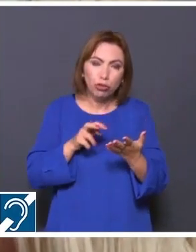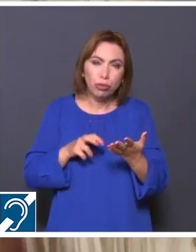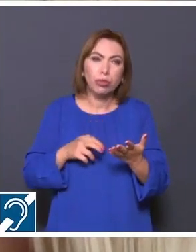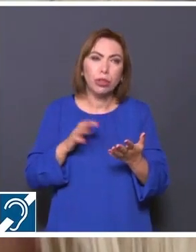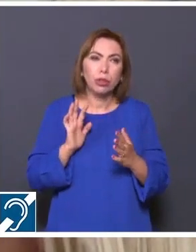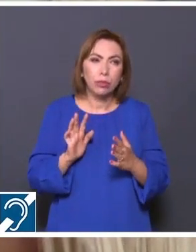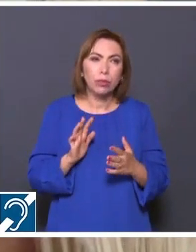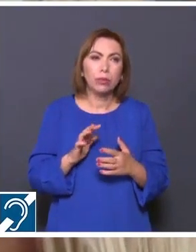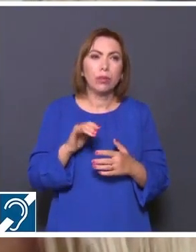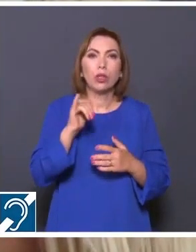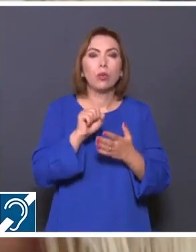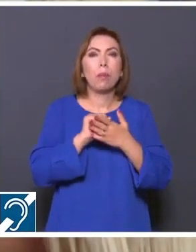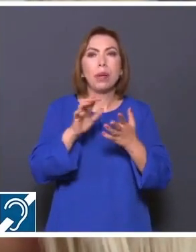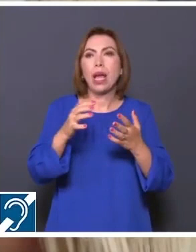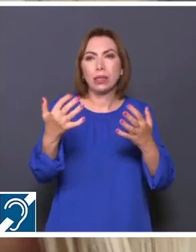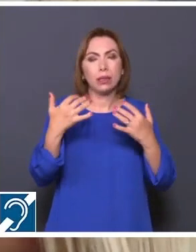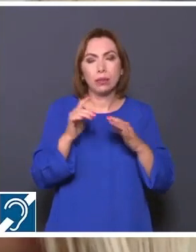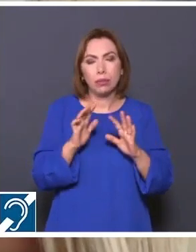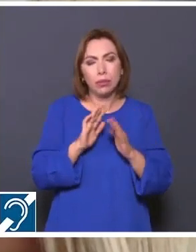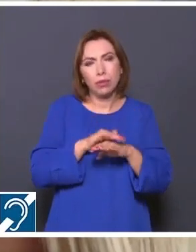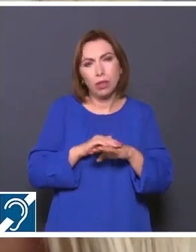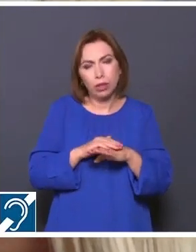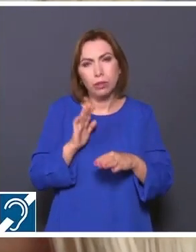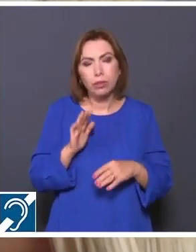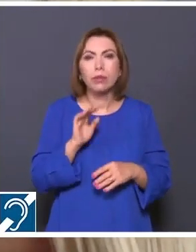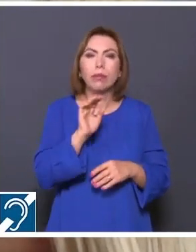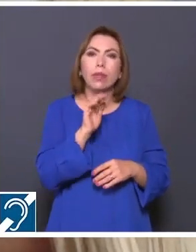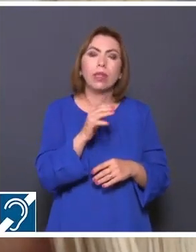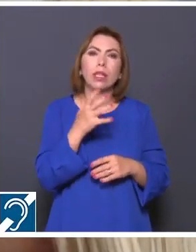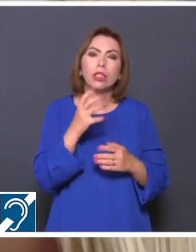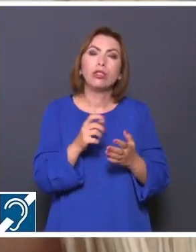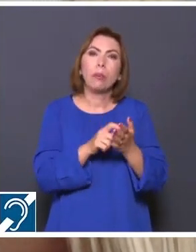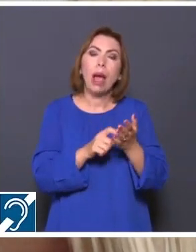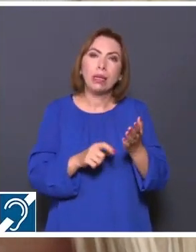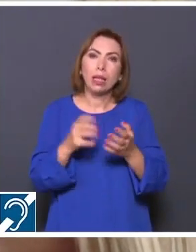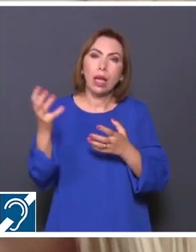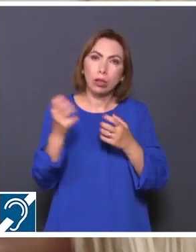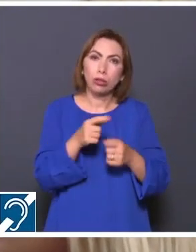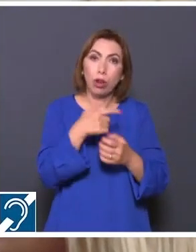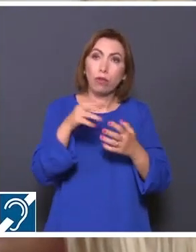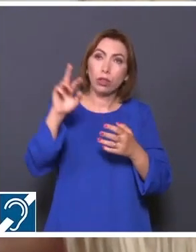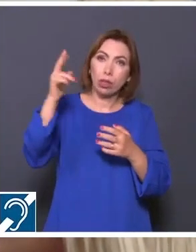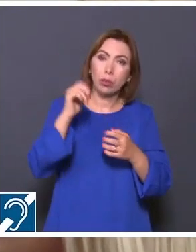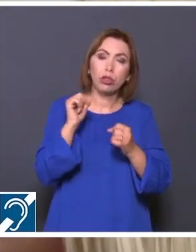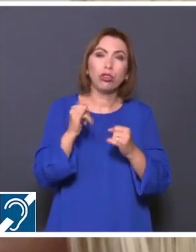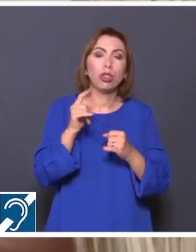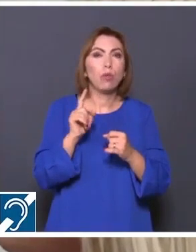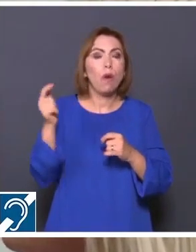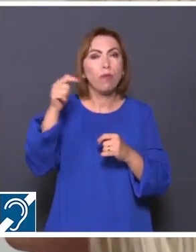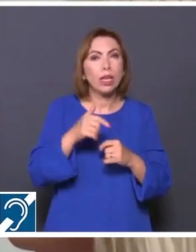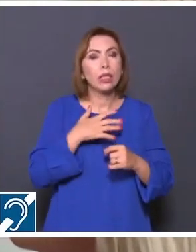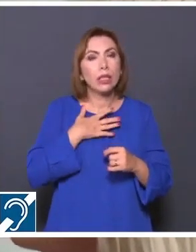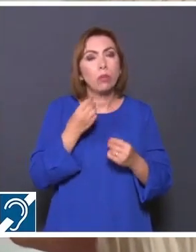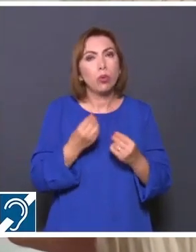Citind și nu vrei să vă rog să mă Iertați cu tot și recomandate aducere au fost citat și n au venit de bună voie sau ce se întâmplă